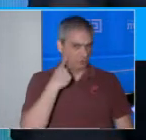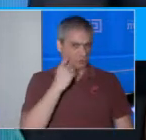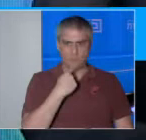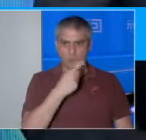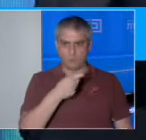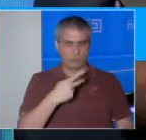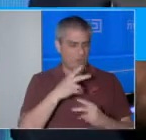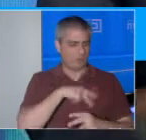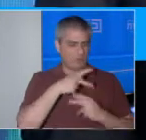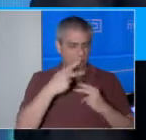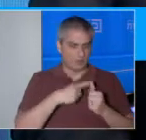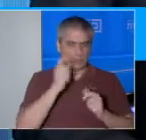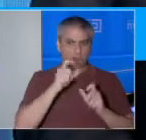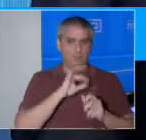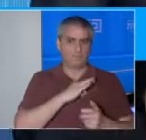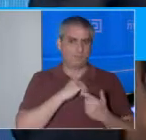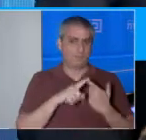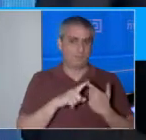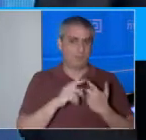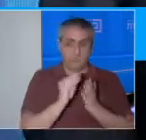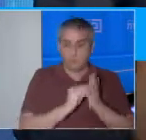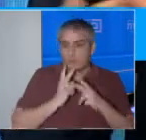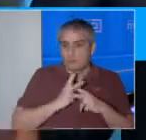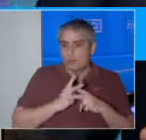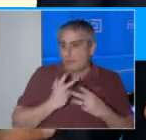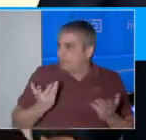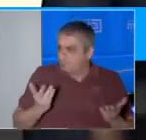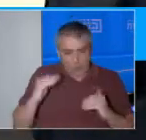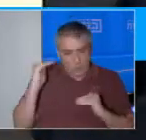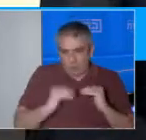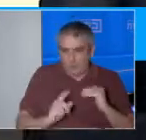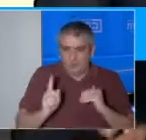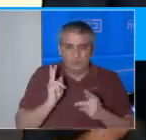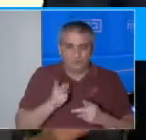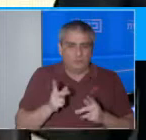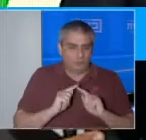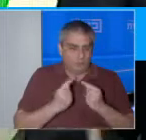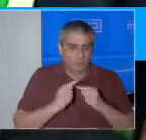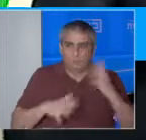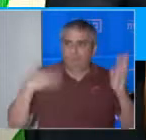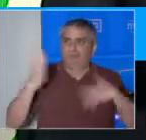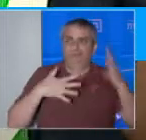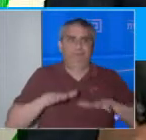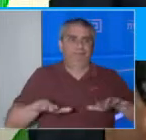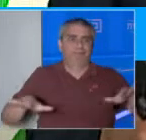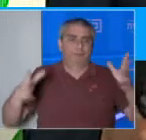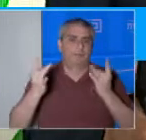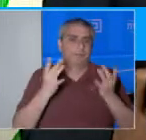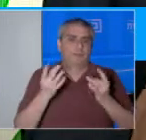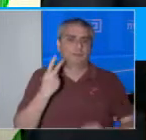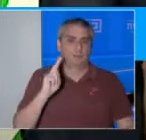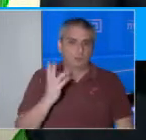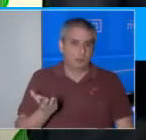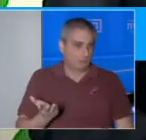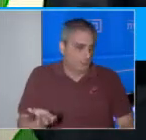אומר הפרויקטור, מה אומרים אנשי מערכת הבריאות? נתוני התחלואה לא יורדים, יש כאן מוטציות שמשתוללות, שמדבקות